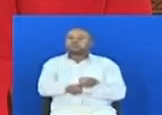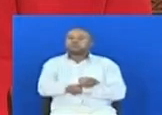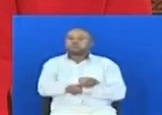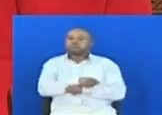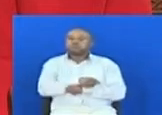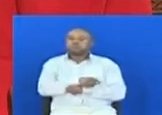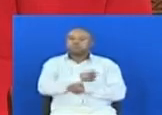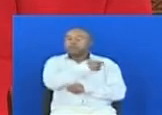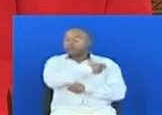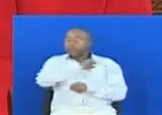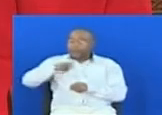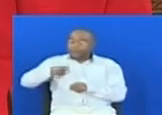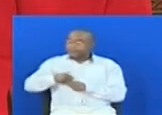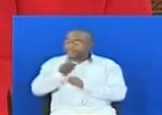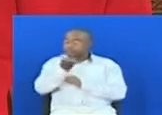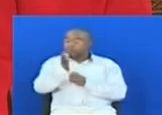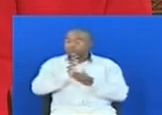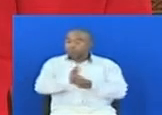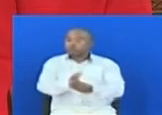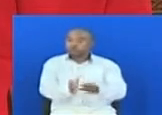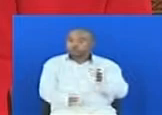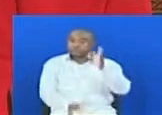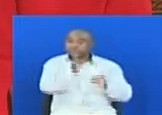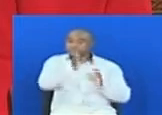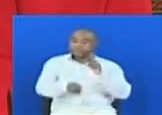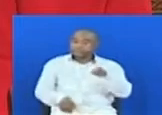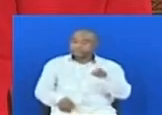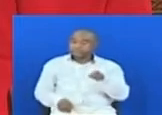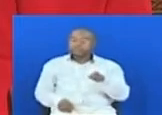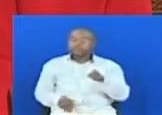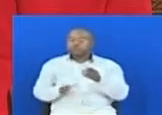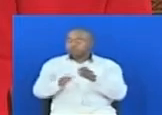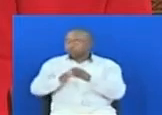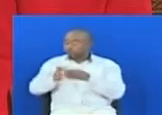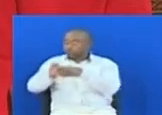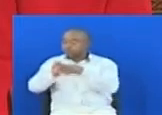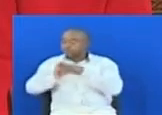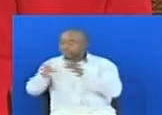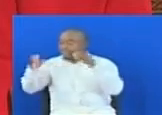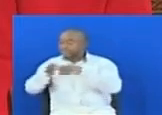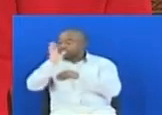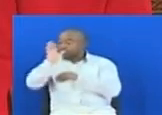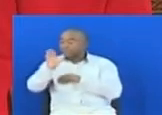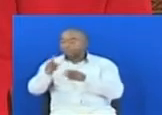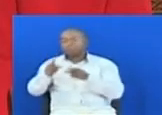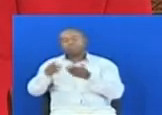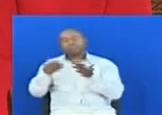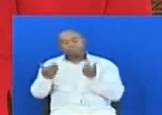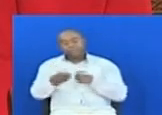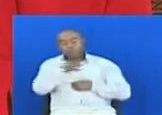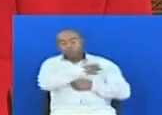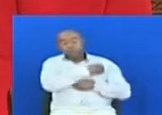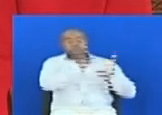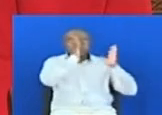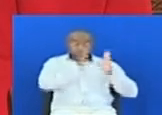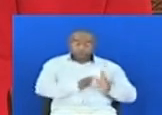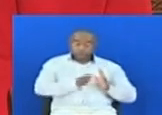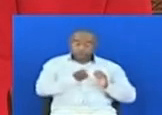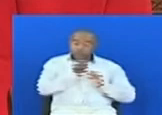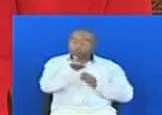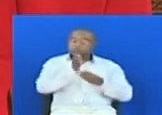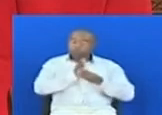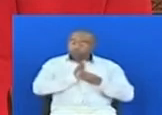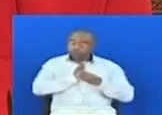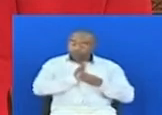aliweza kutoa maelekezo sahihi, na timu yake ikiongozwa pia na waziri mkuu waliweza kutoa uongozi